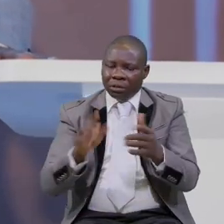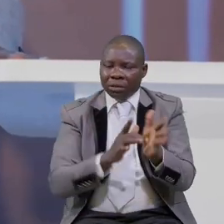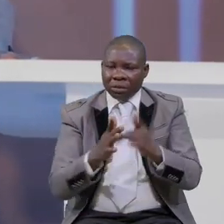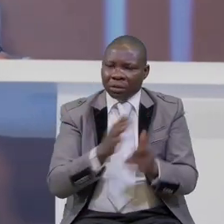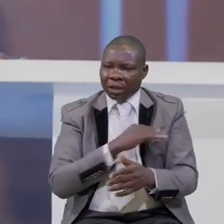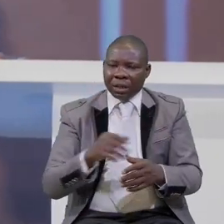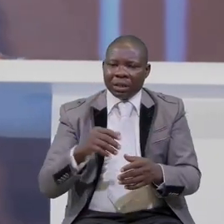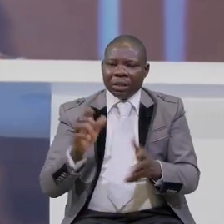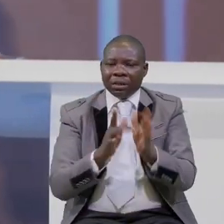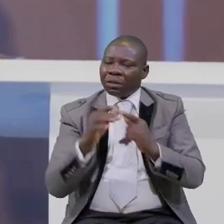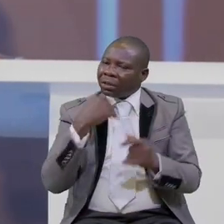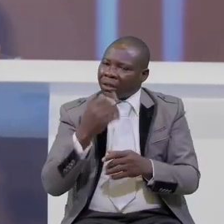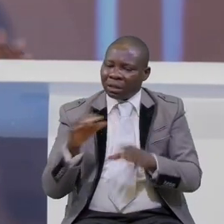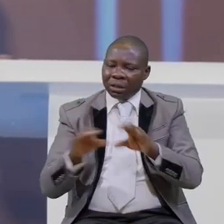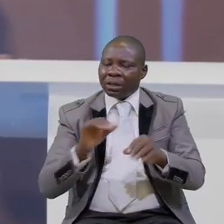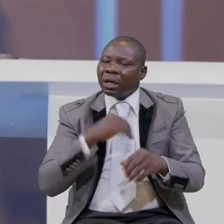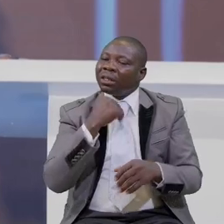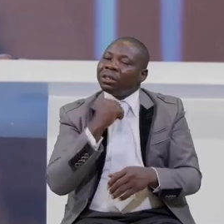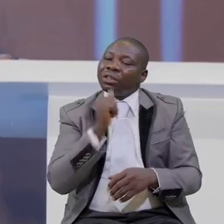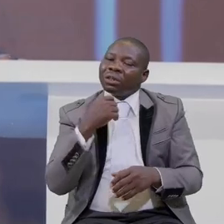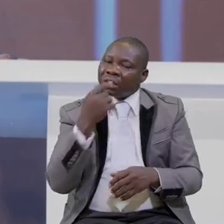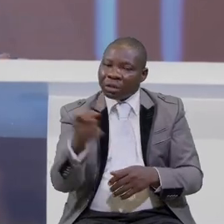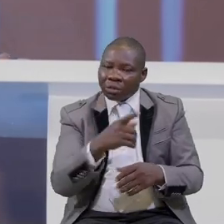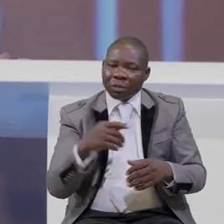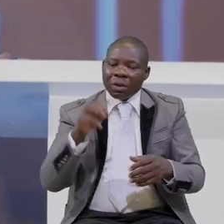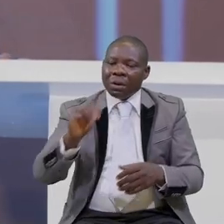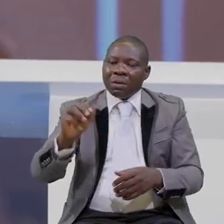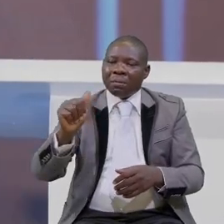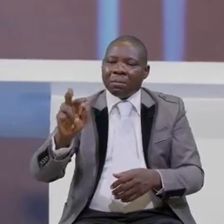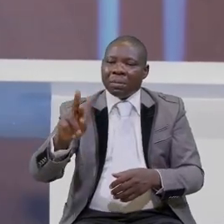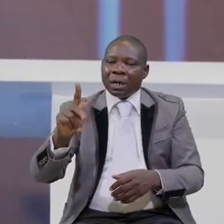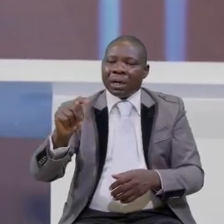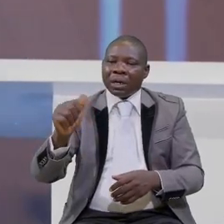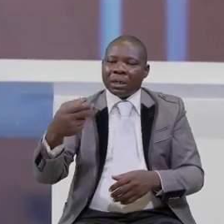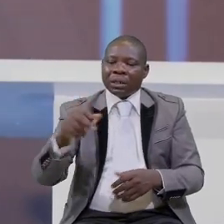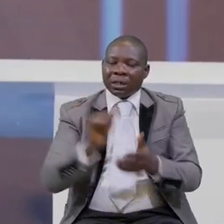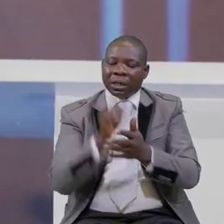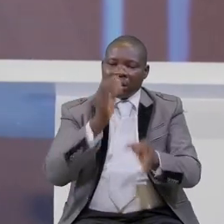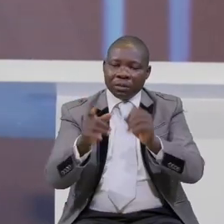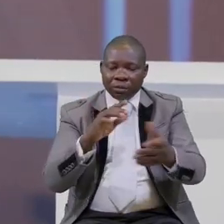Marthe, que si tu crois, tu verras la gloire de Dieu.